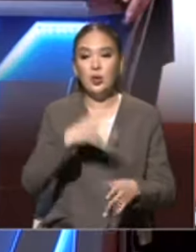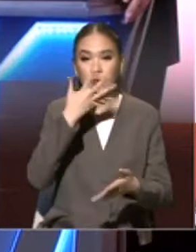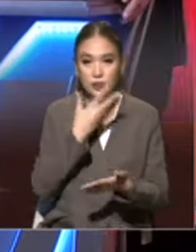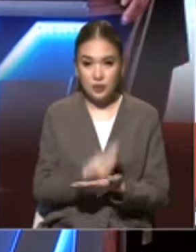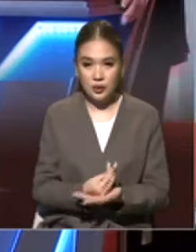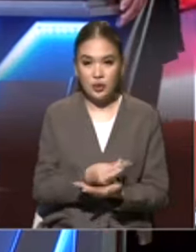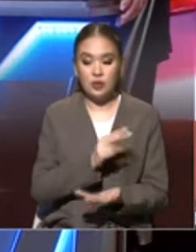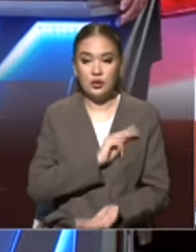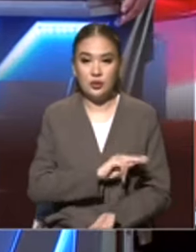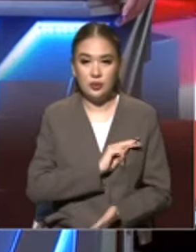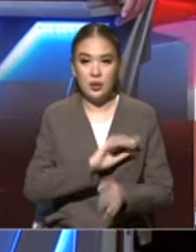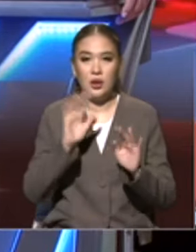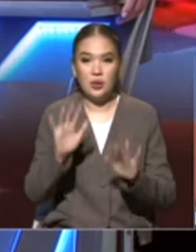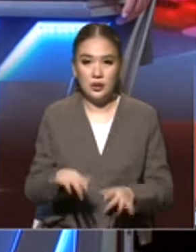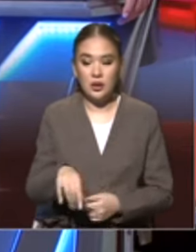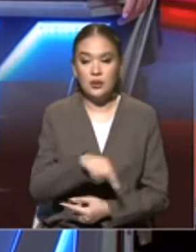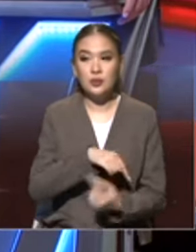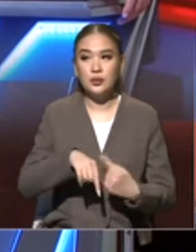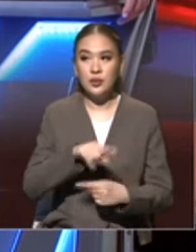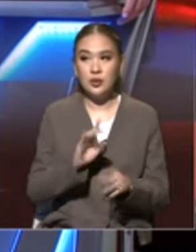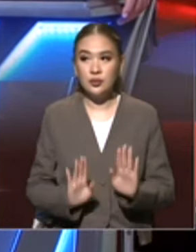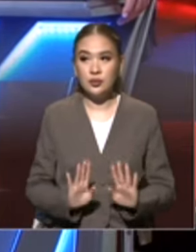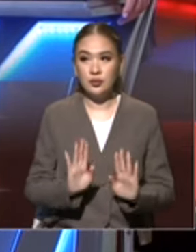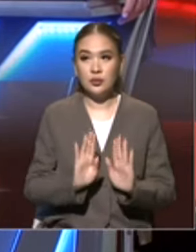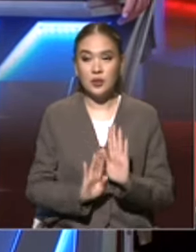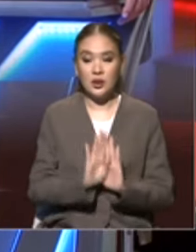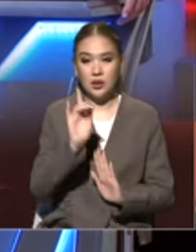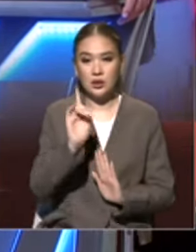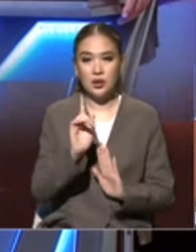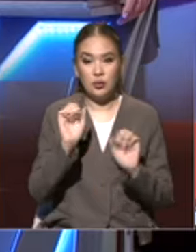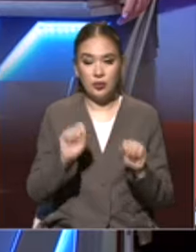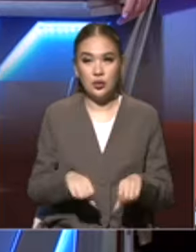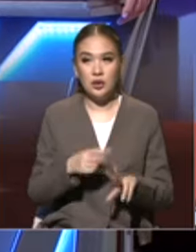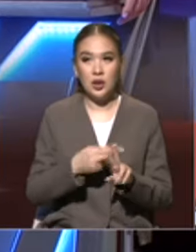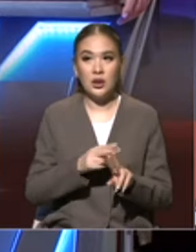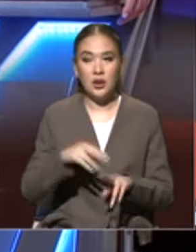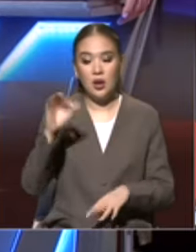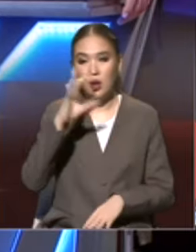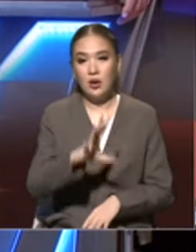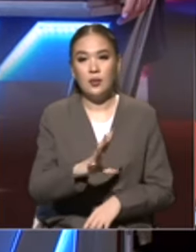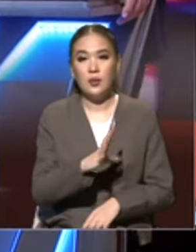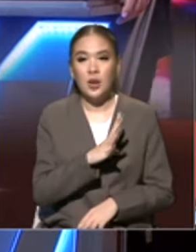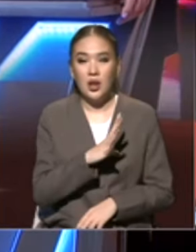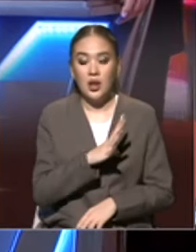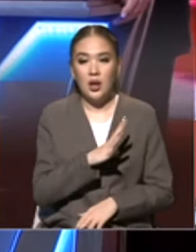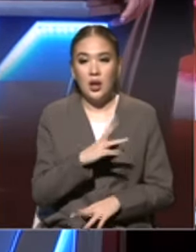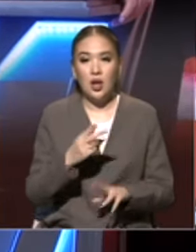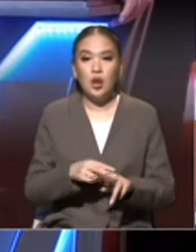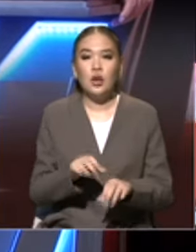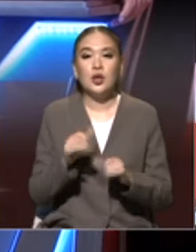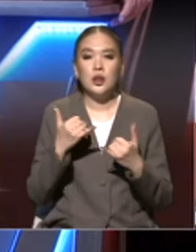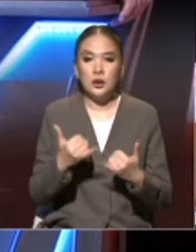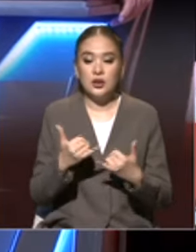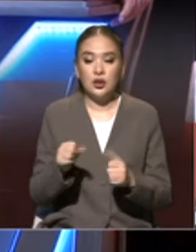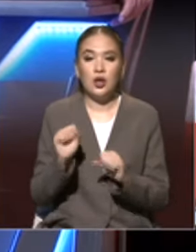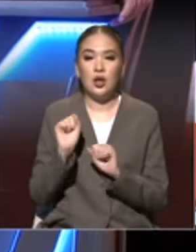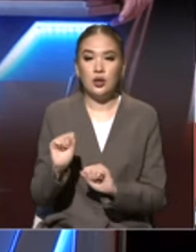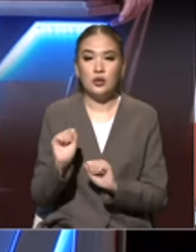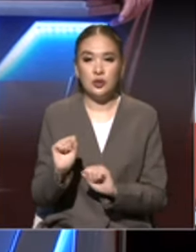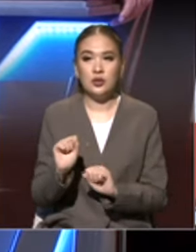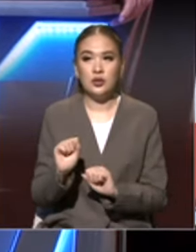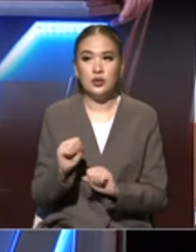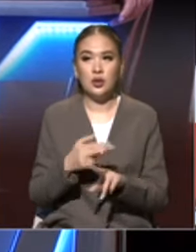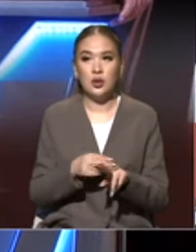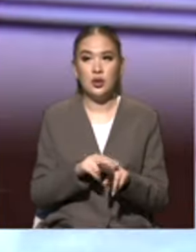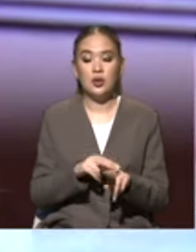жаңа кәсіпкерлер қатыса алады. Самұрық-қазынаның сатып алулары арқылы біздер отандық өнім берушілердің құқығын қорғап отырмыз. Өйткені Самұрық-қазына егер